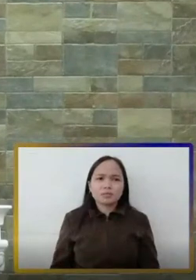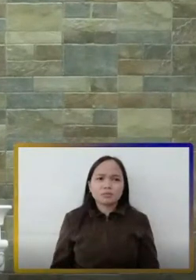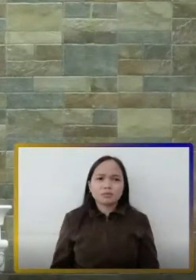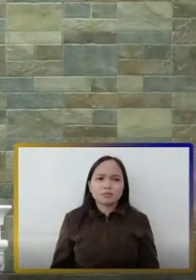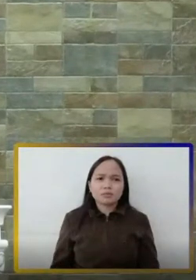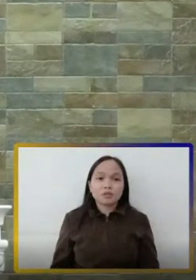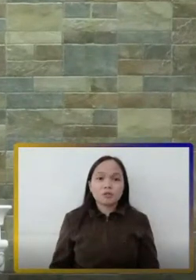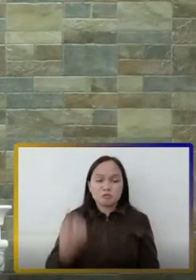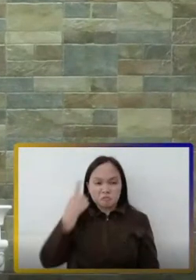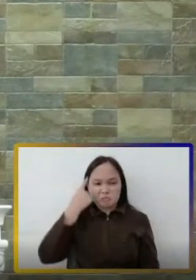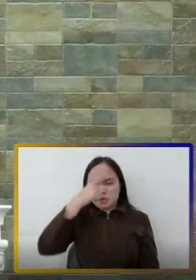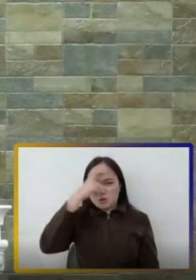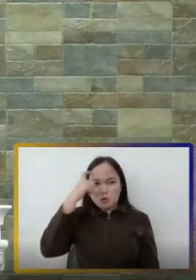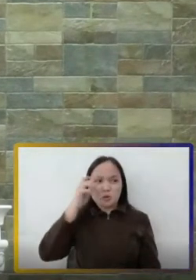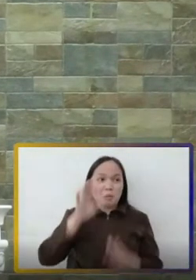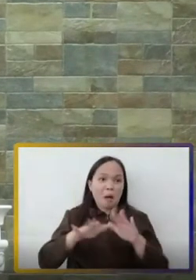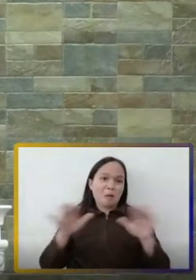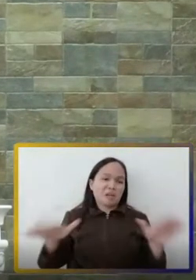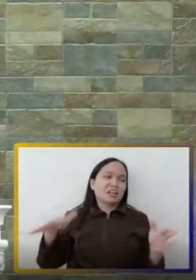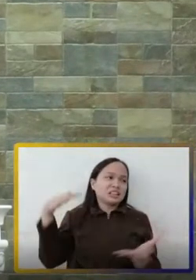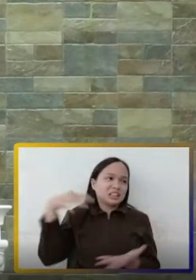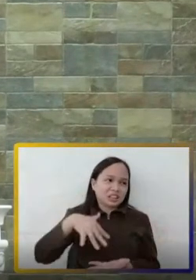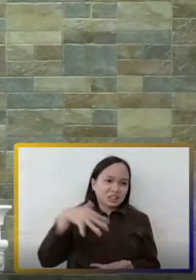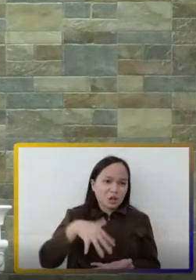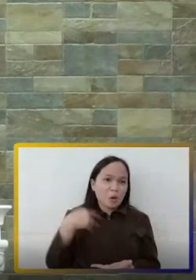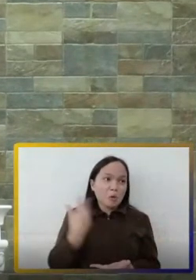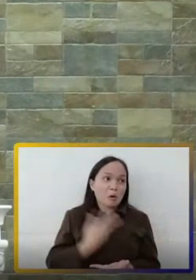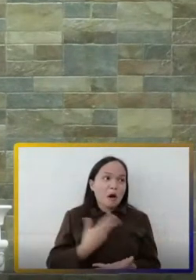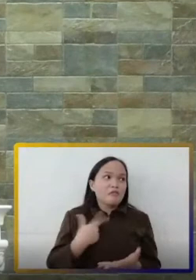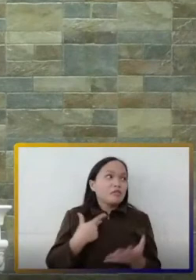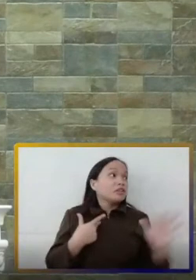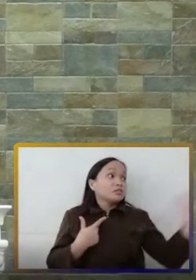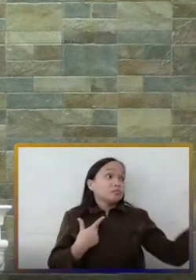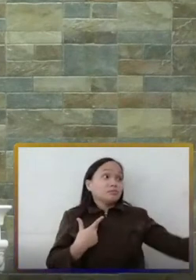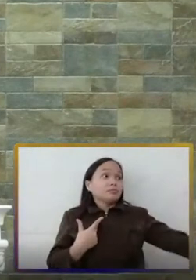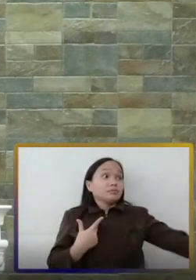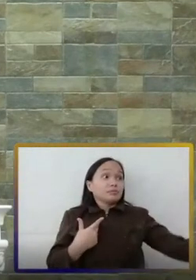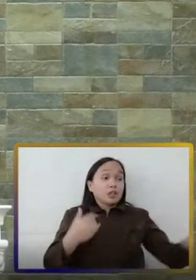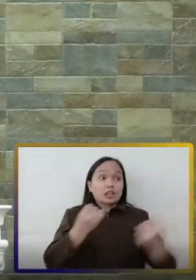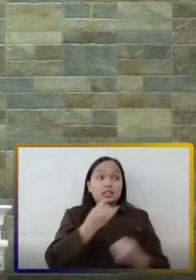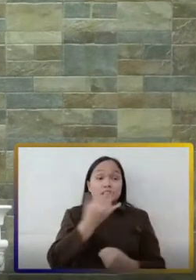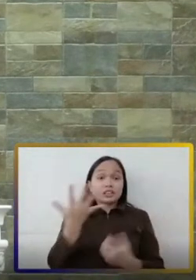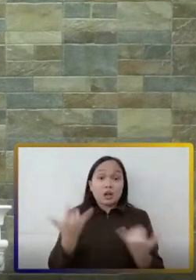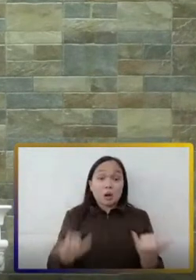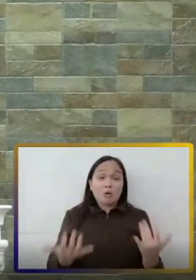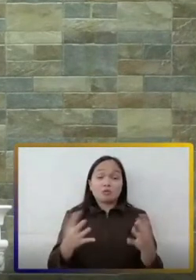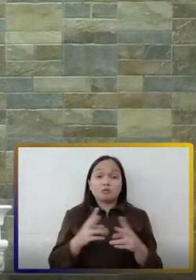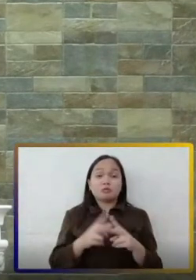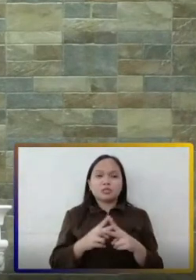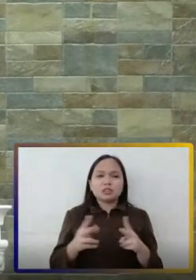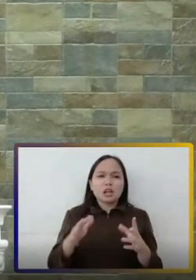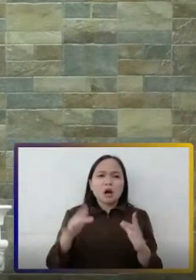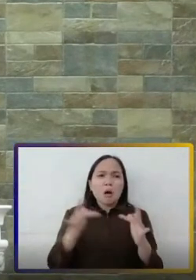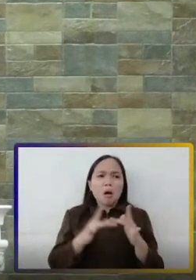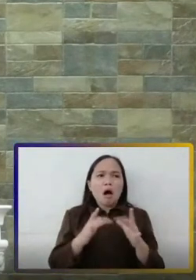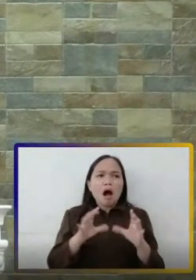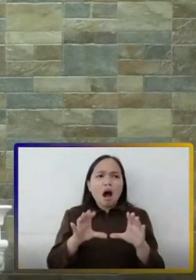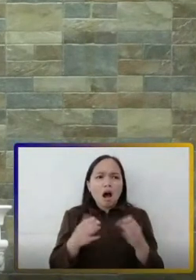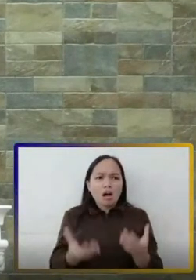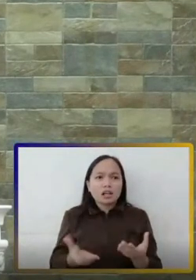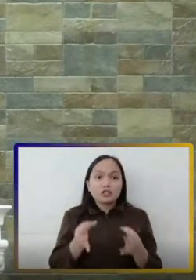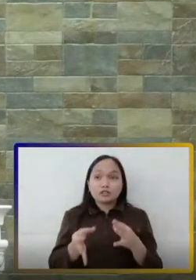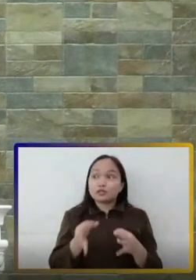pag-aaral ng bata, you know, meron tayong online, you know, ni-require. Pagka gustong kumita ng